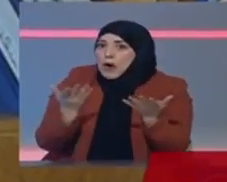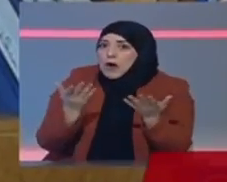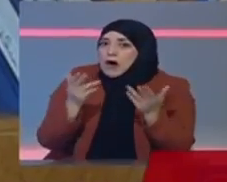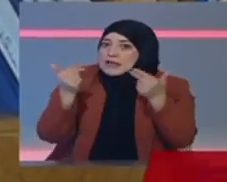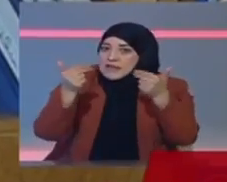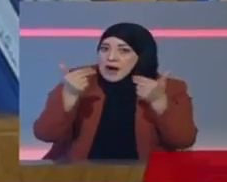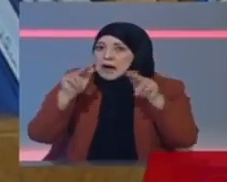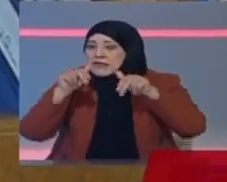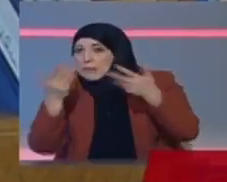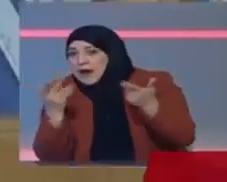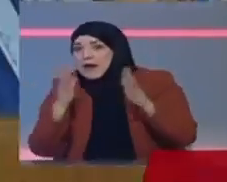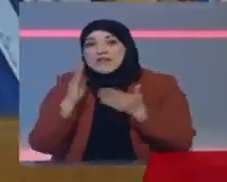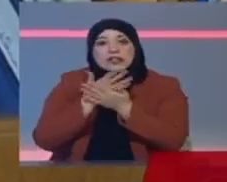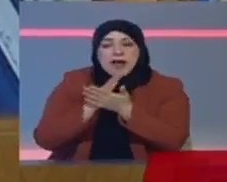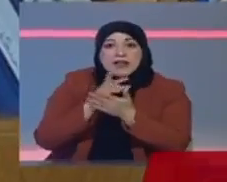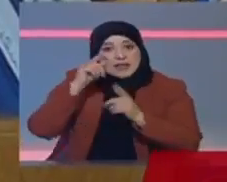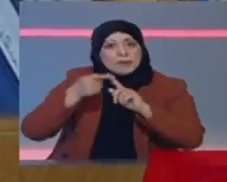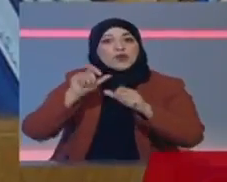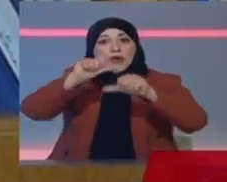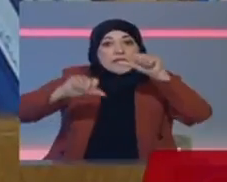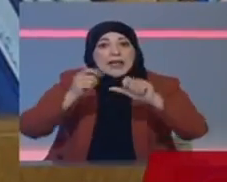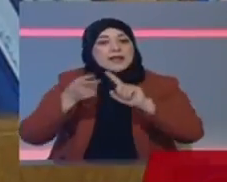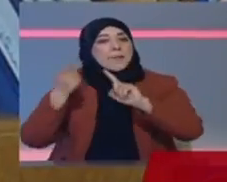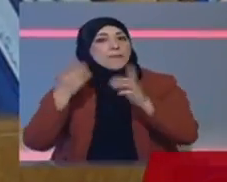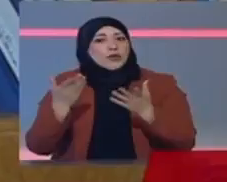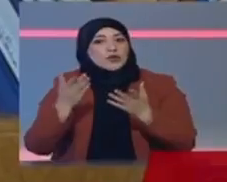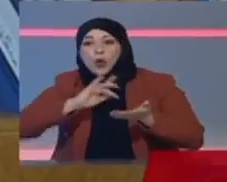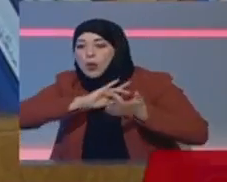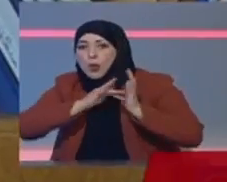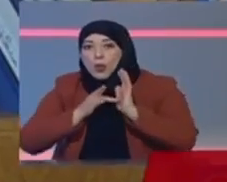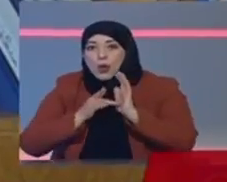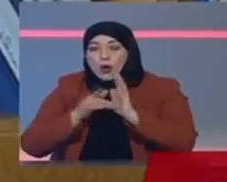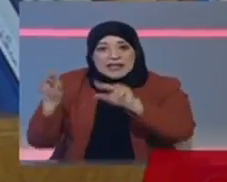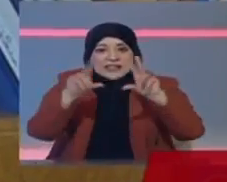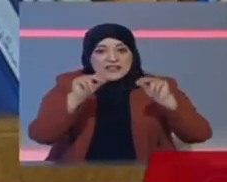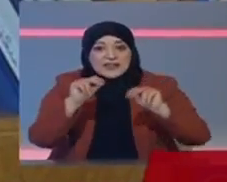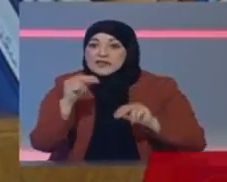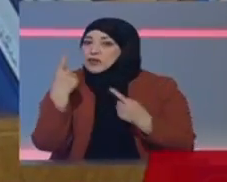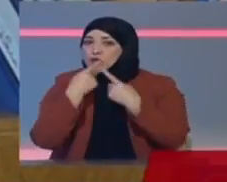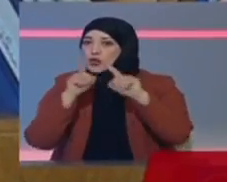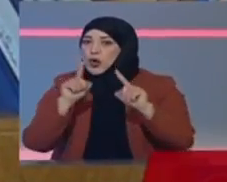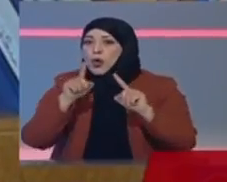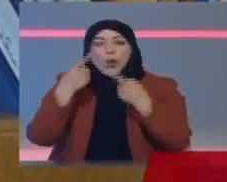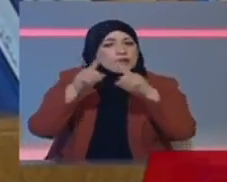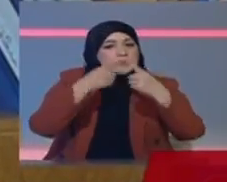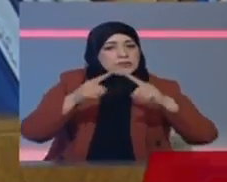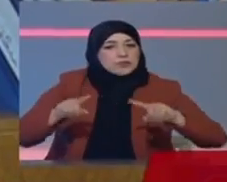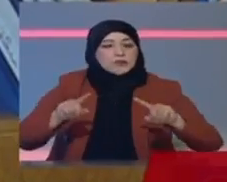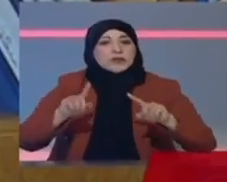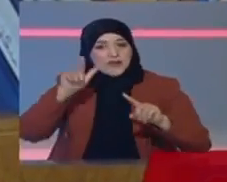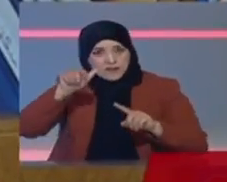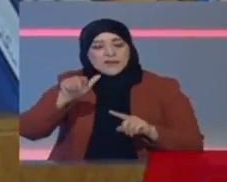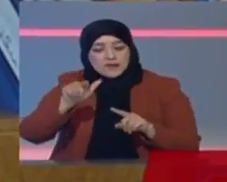ونعمل والتحاليل اللي قالوا ما هم كلهم فرض فرض اه وحده